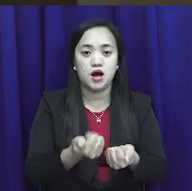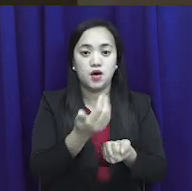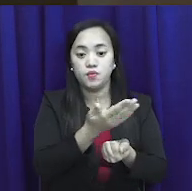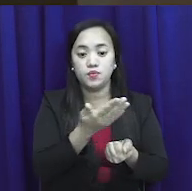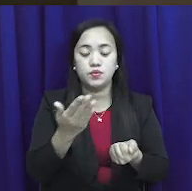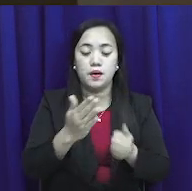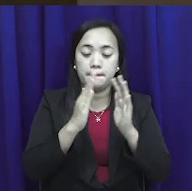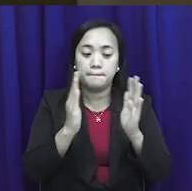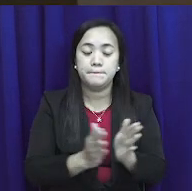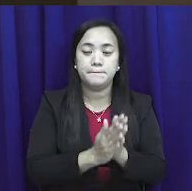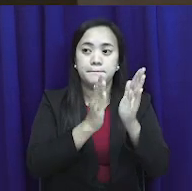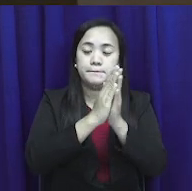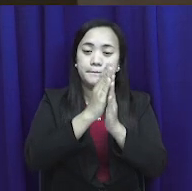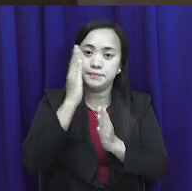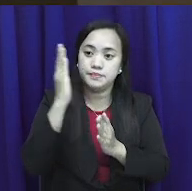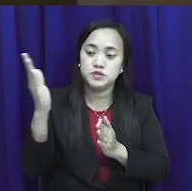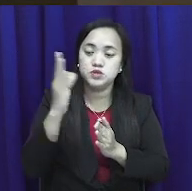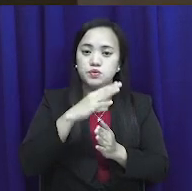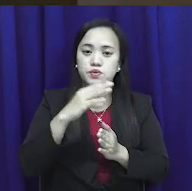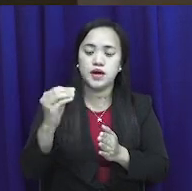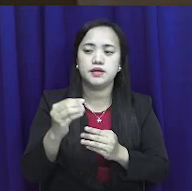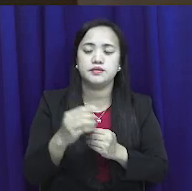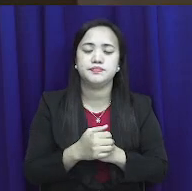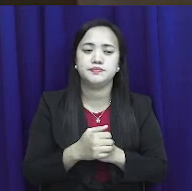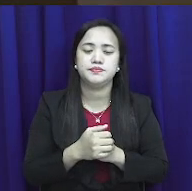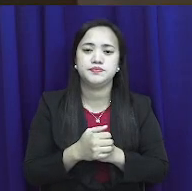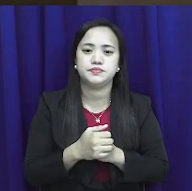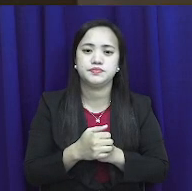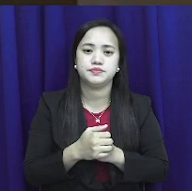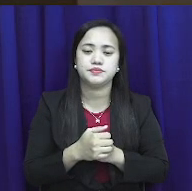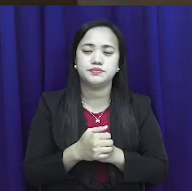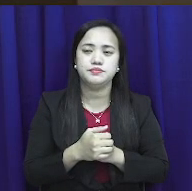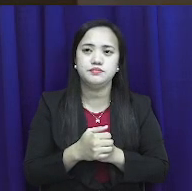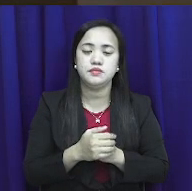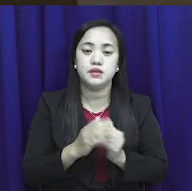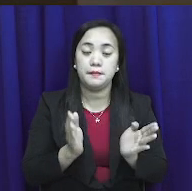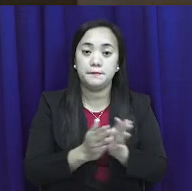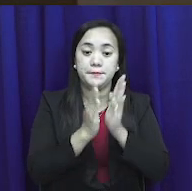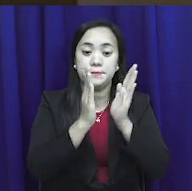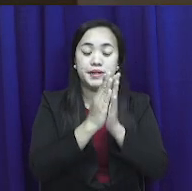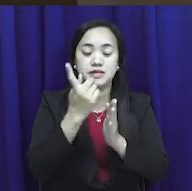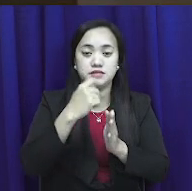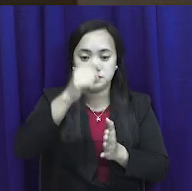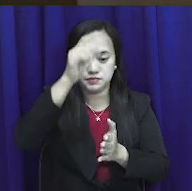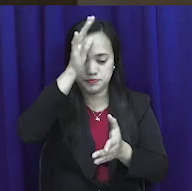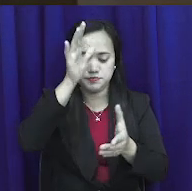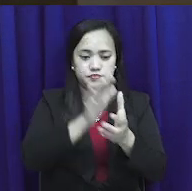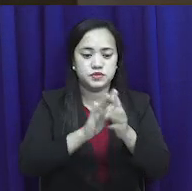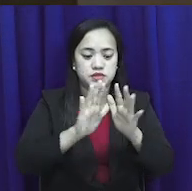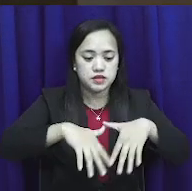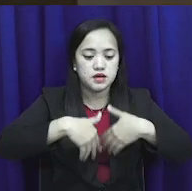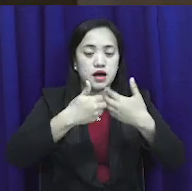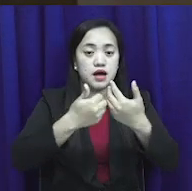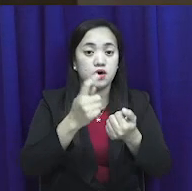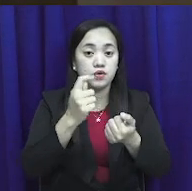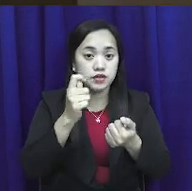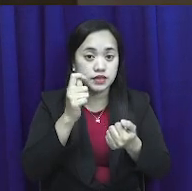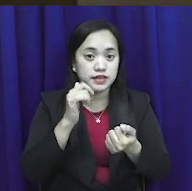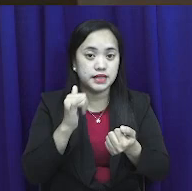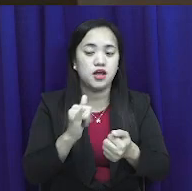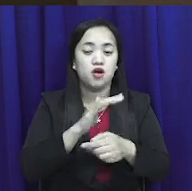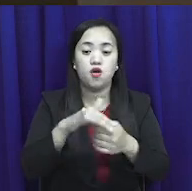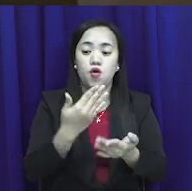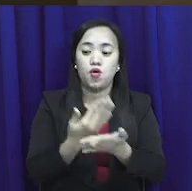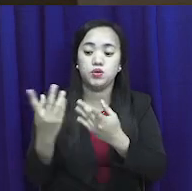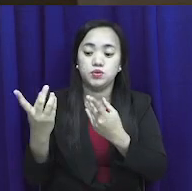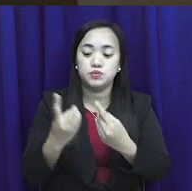will praise you and how your children will praise you you see how will they do that pag nakita nila yong